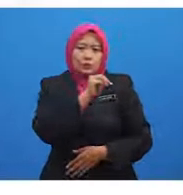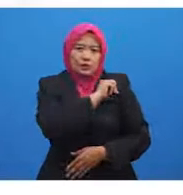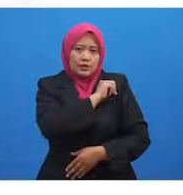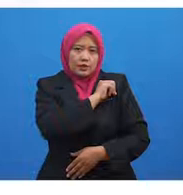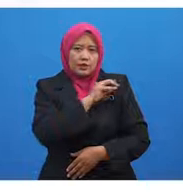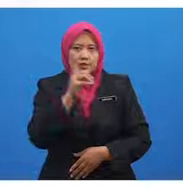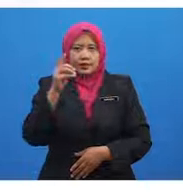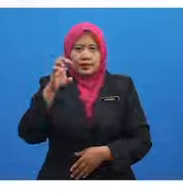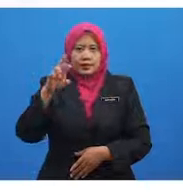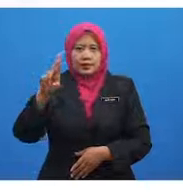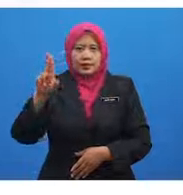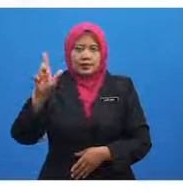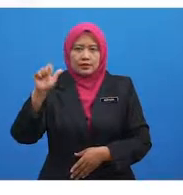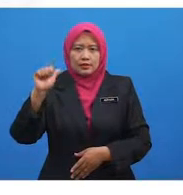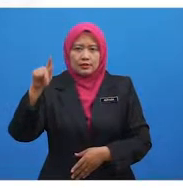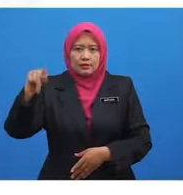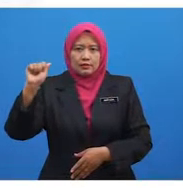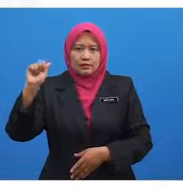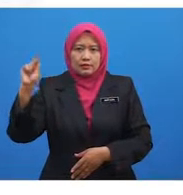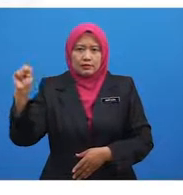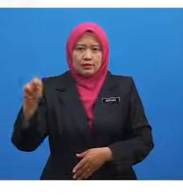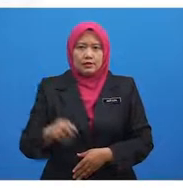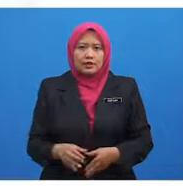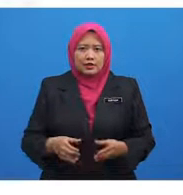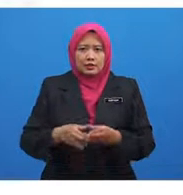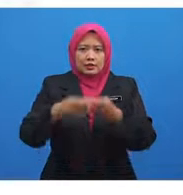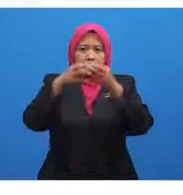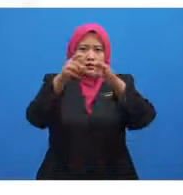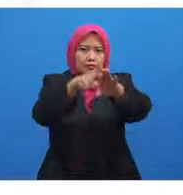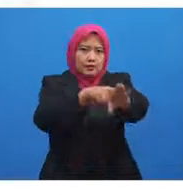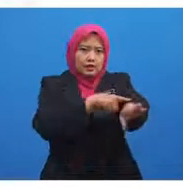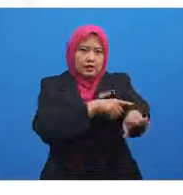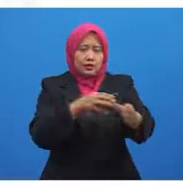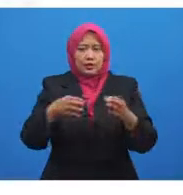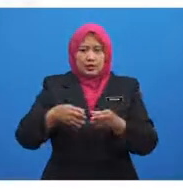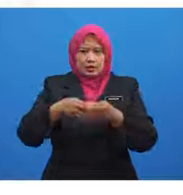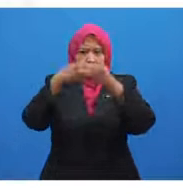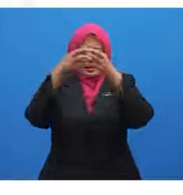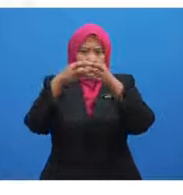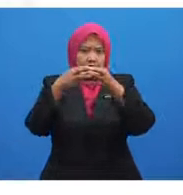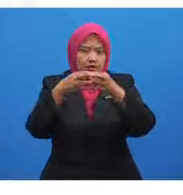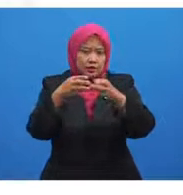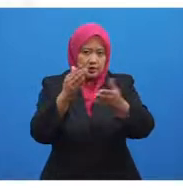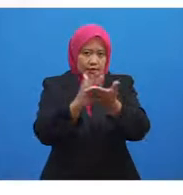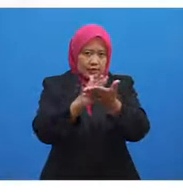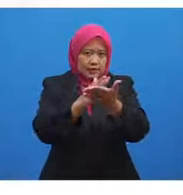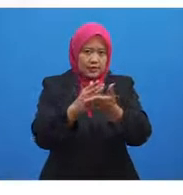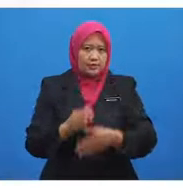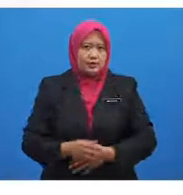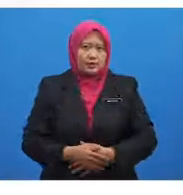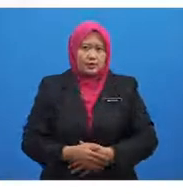tiang panjang Maharaja Lila dan tiang tengah syukur menanti. Galang-galangnya ular